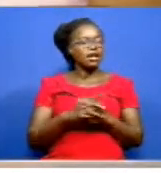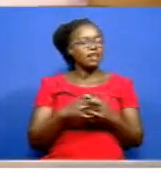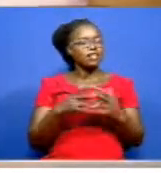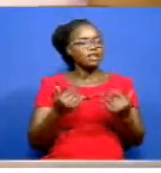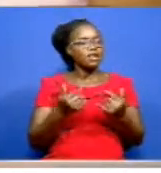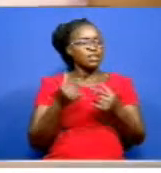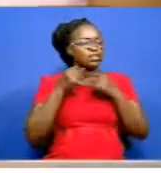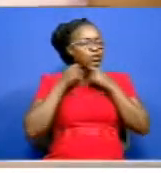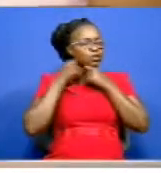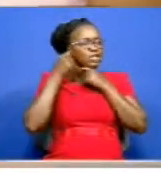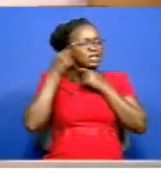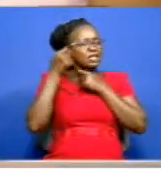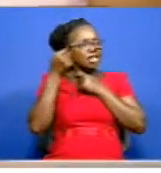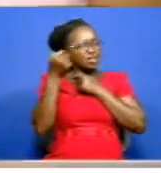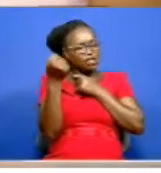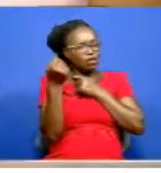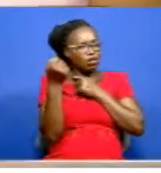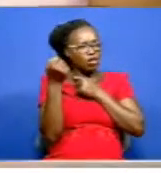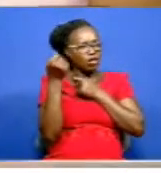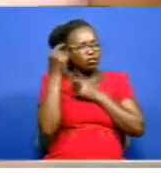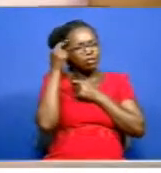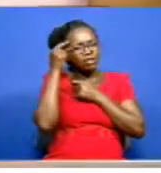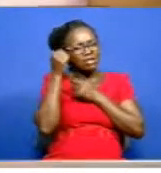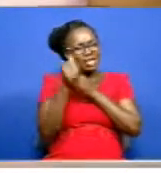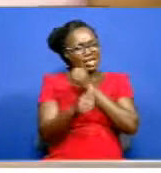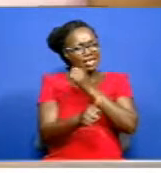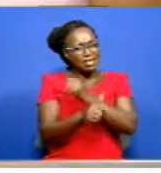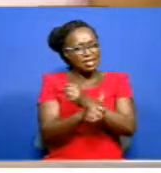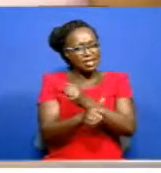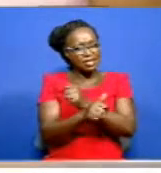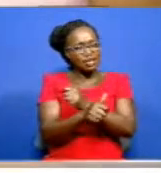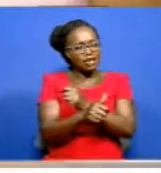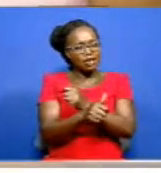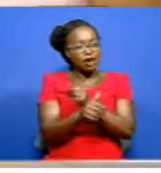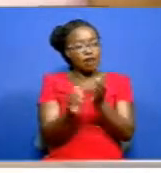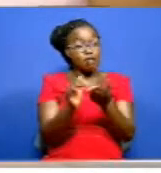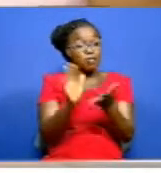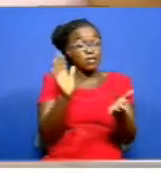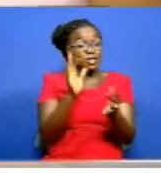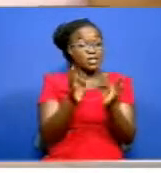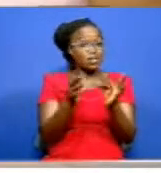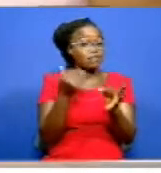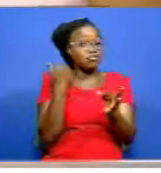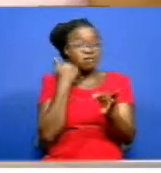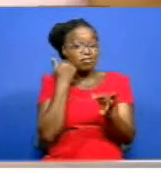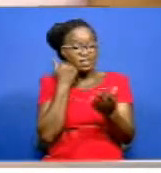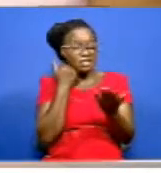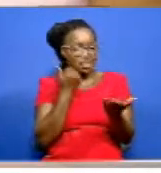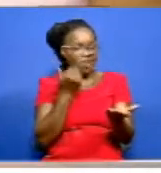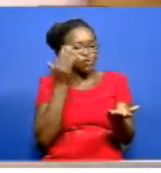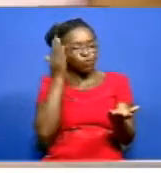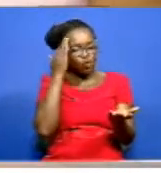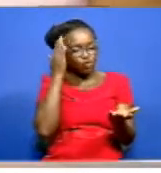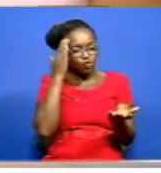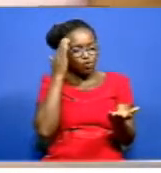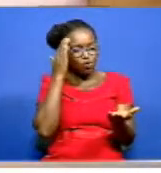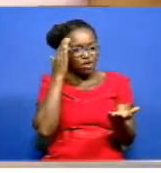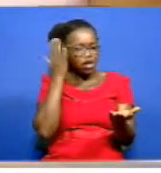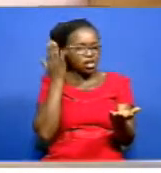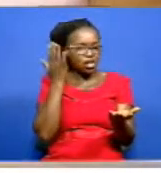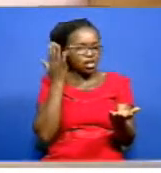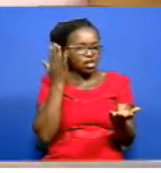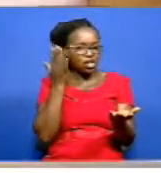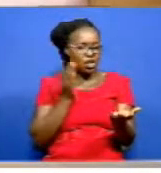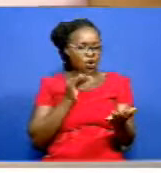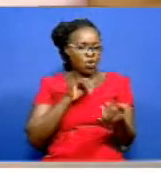ambayo ndo inakaa kwamba ndio athari zaidi ikiwa mtu na ugonjwa huu. Tushajua kwamba mkewe